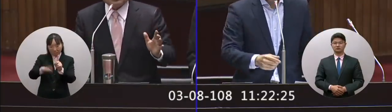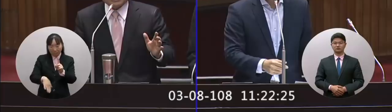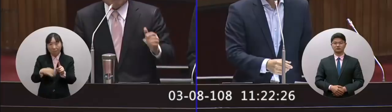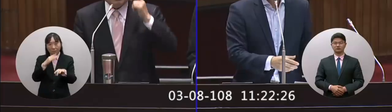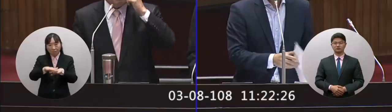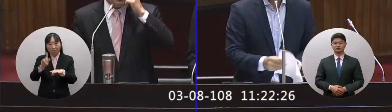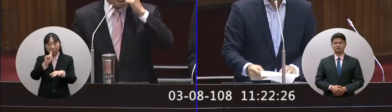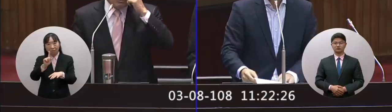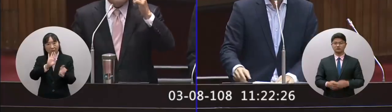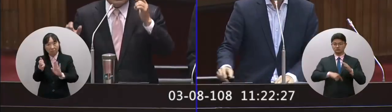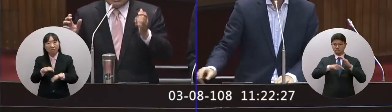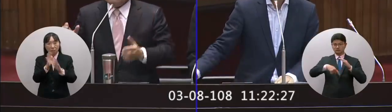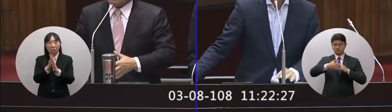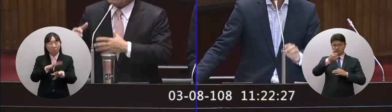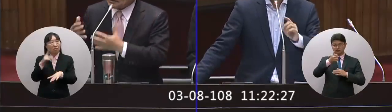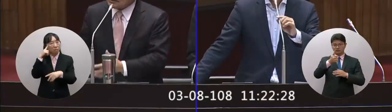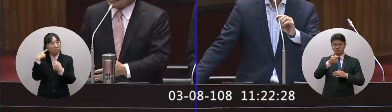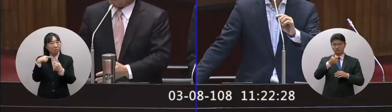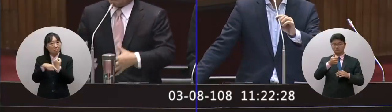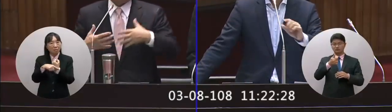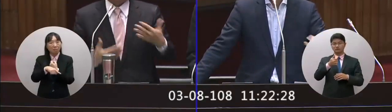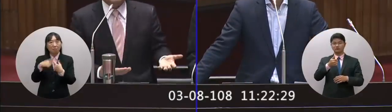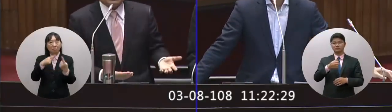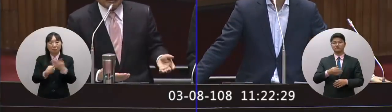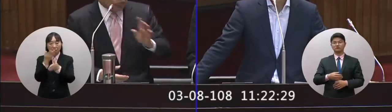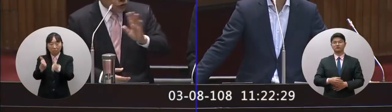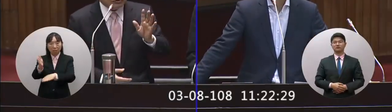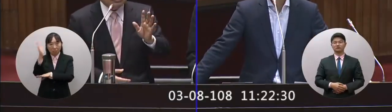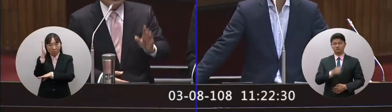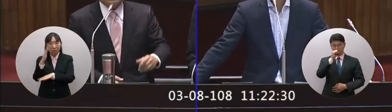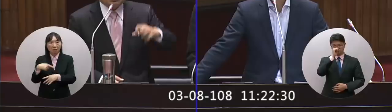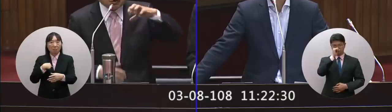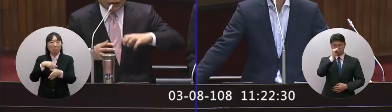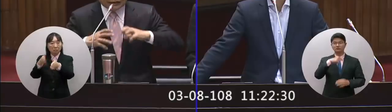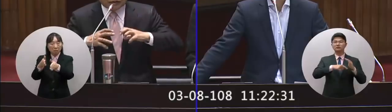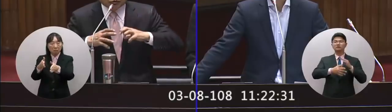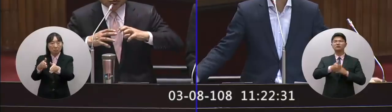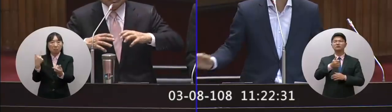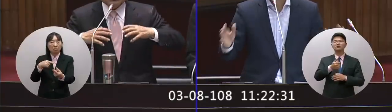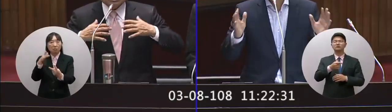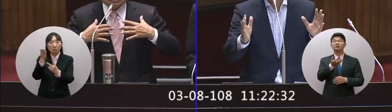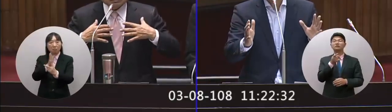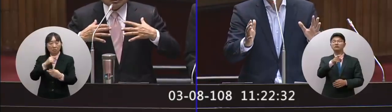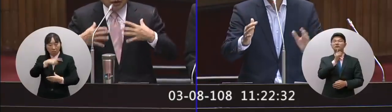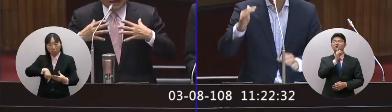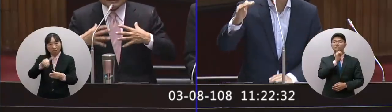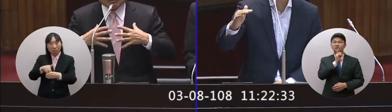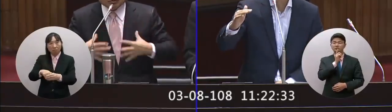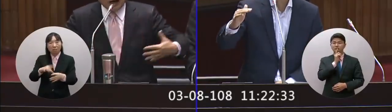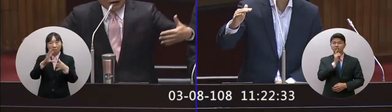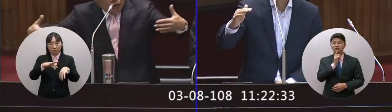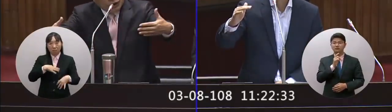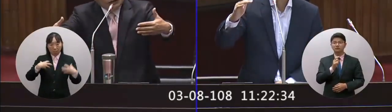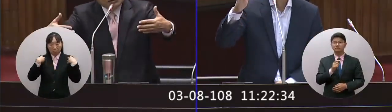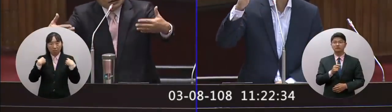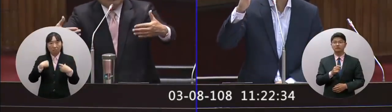面面俱到，不是说啊，政治考量或者选举考量，不是， 院长， 而是做一个政府。 所以你刚刚谈到了 做一个政